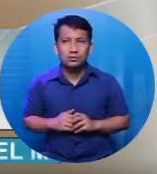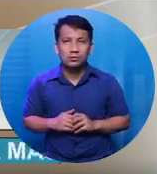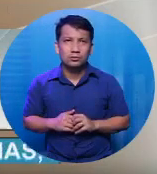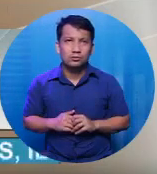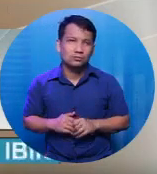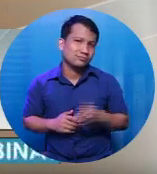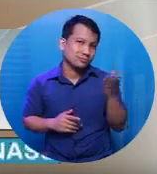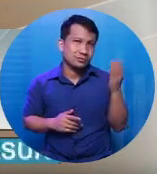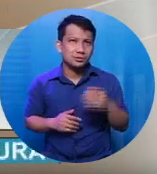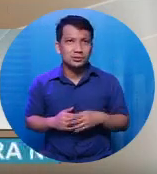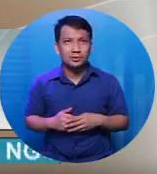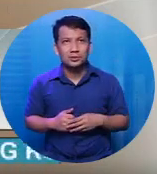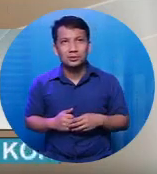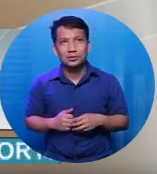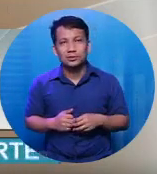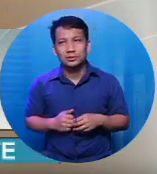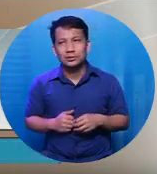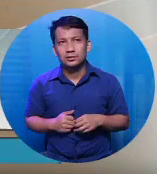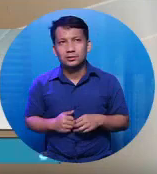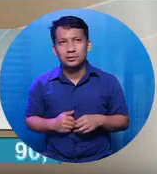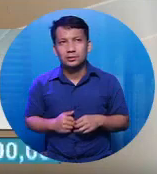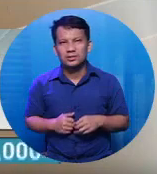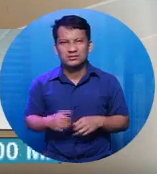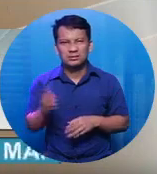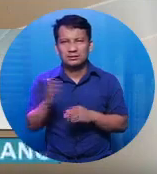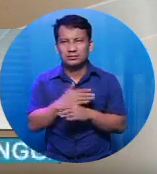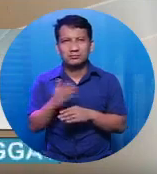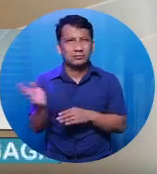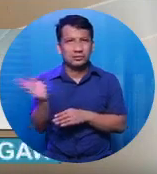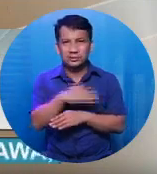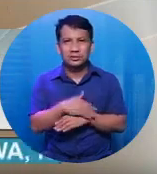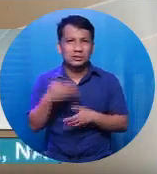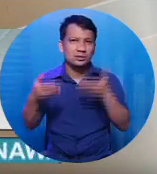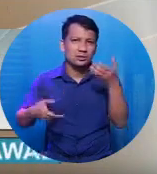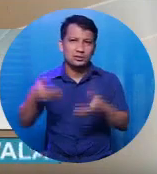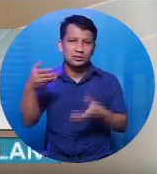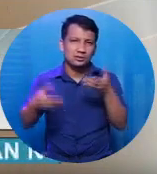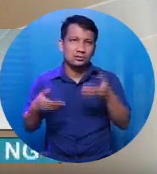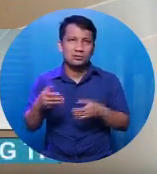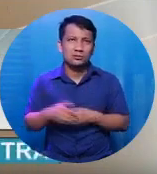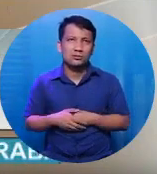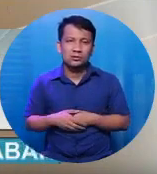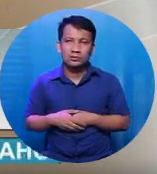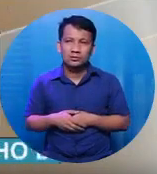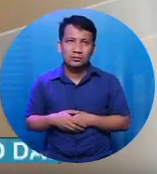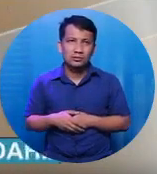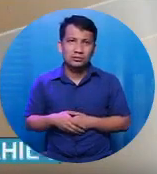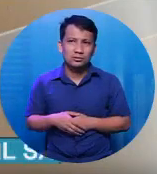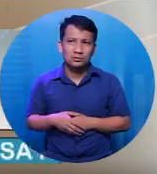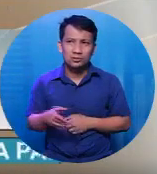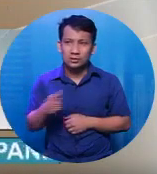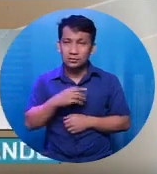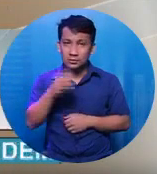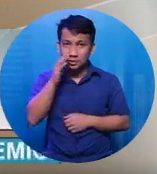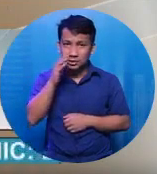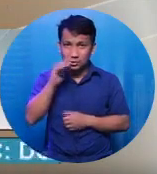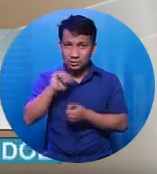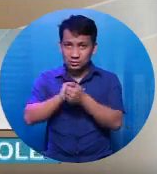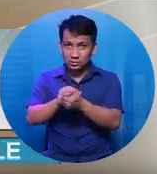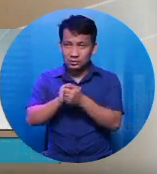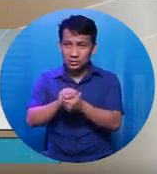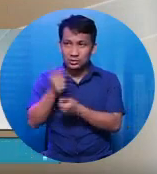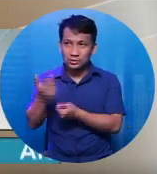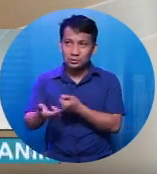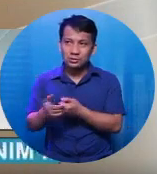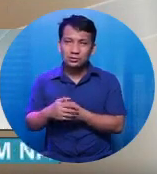Ikaw naman, sir. Sir, mababaw yung mga sagot mo. Sige, sir, doon na lang sa korte kayo magkita. Ma'am, Cherry, sige po, sasama namin po kayo